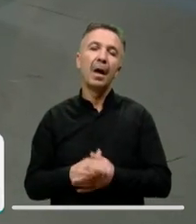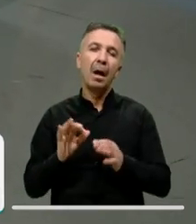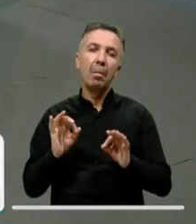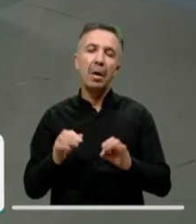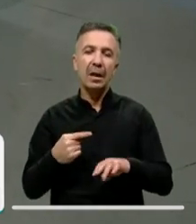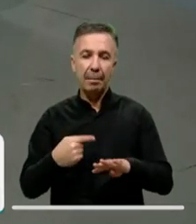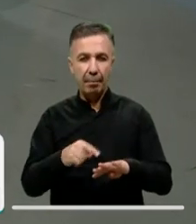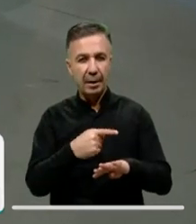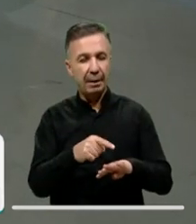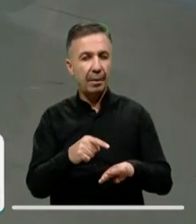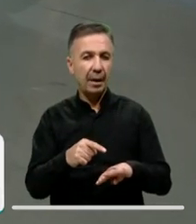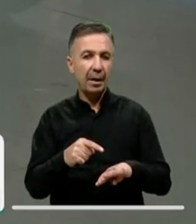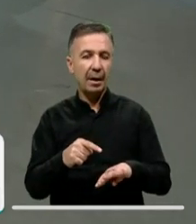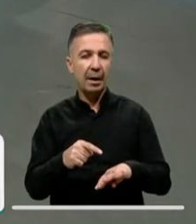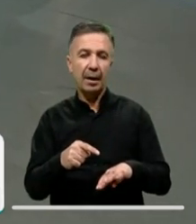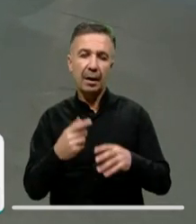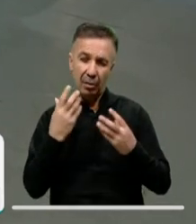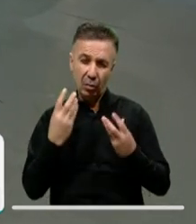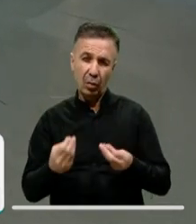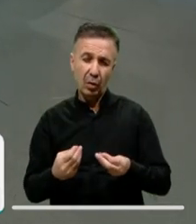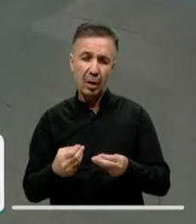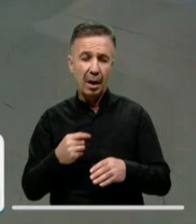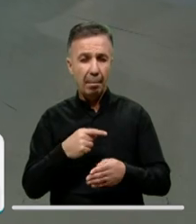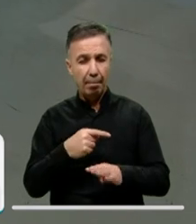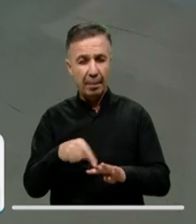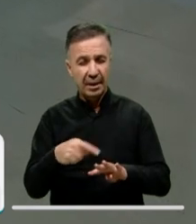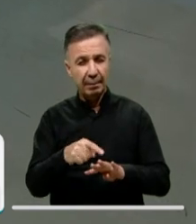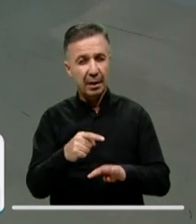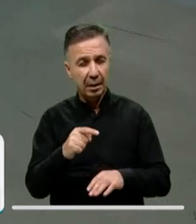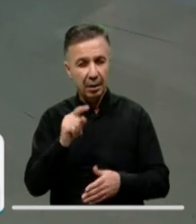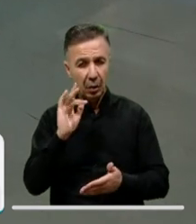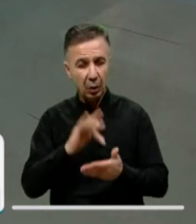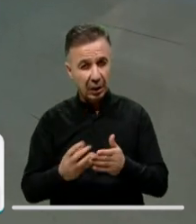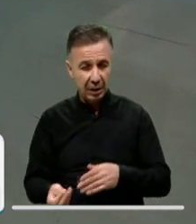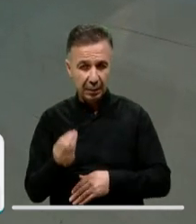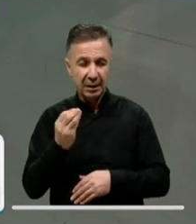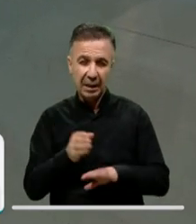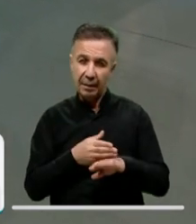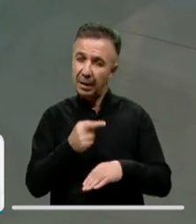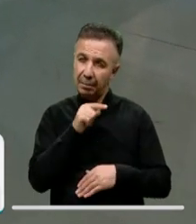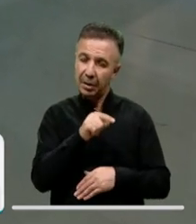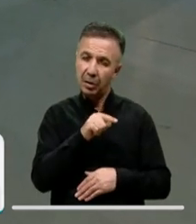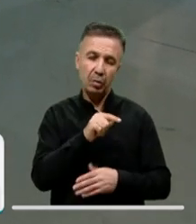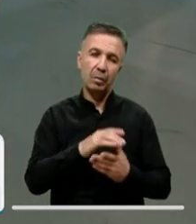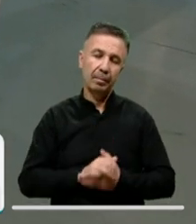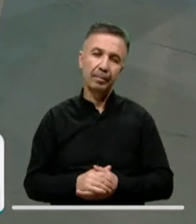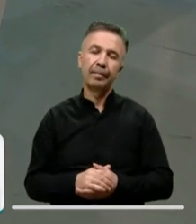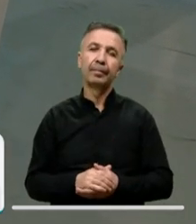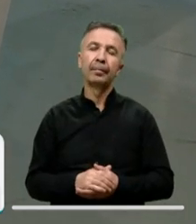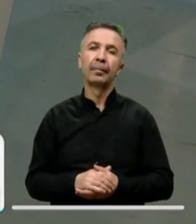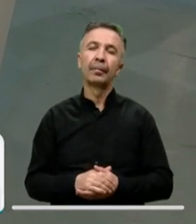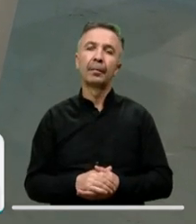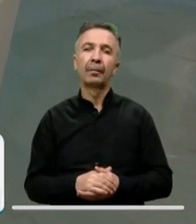mezhepler ortaya çıkıyor. Mezheplerin ortaya çıkmasının sebeplerinden bir tanesi diyelim. Daha başka sebepler de var